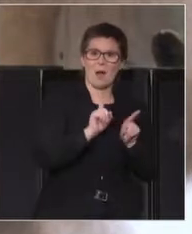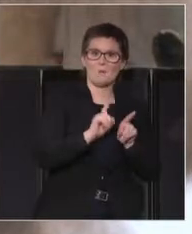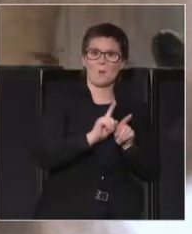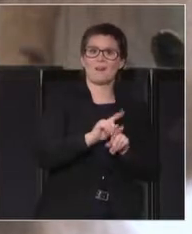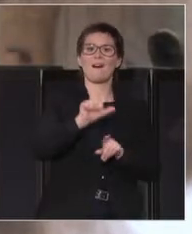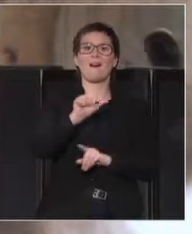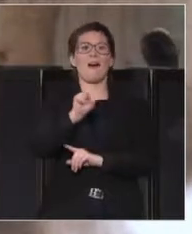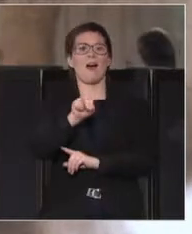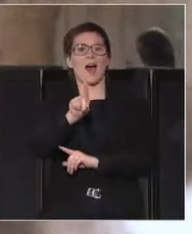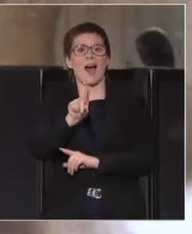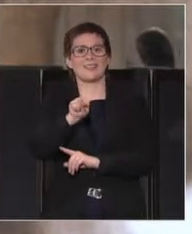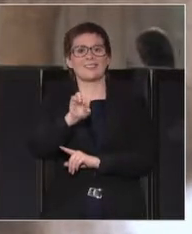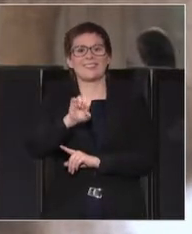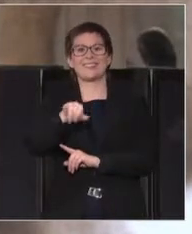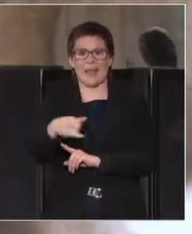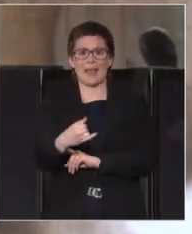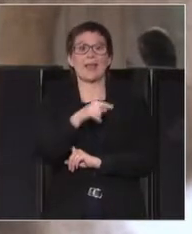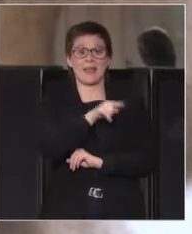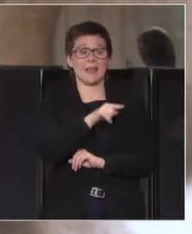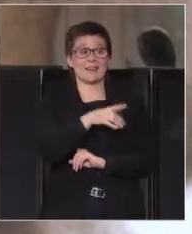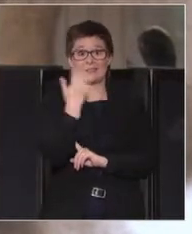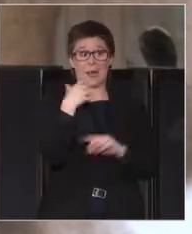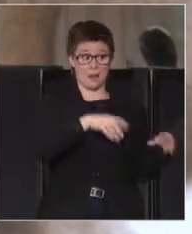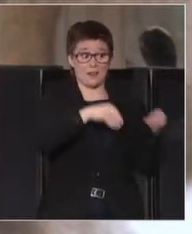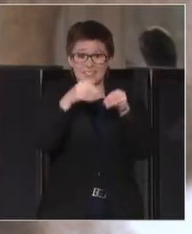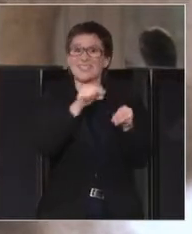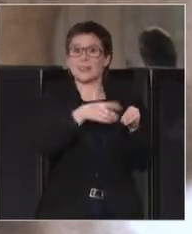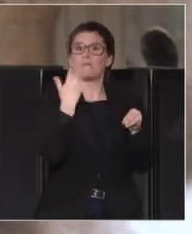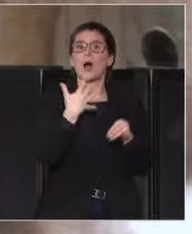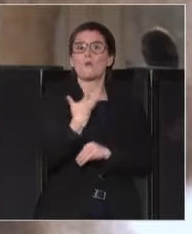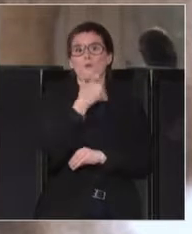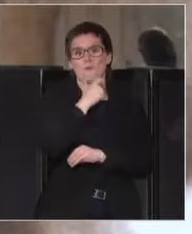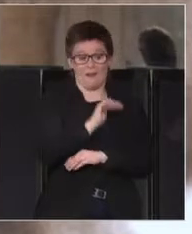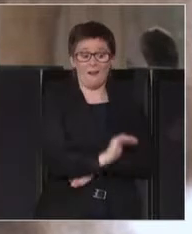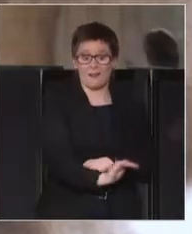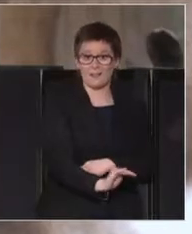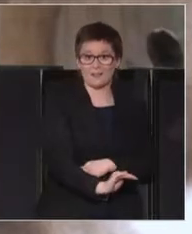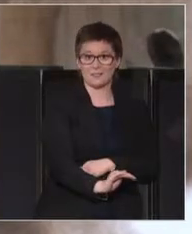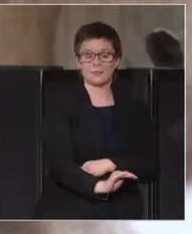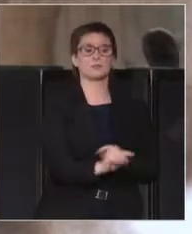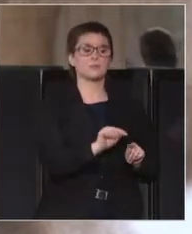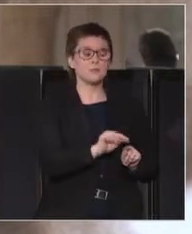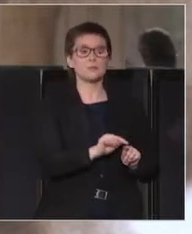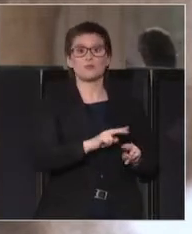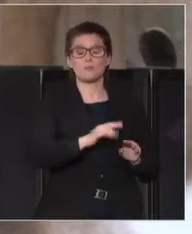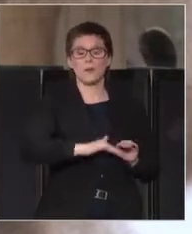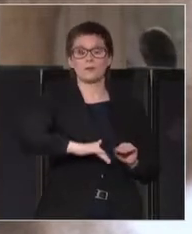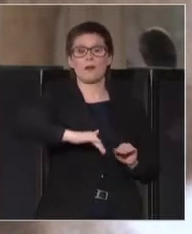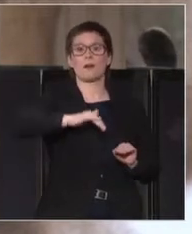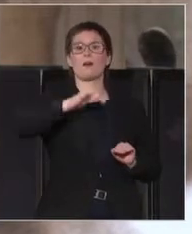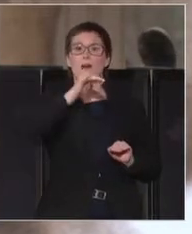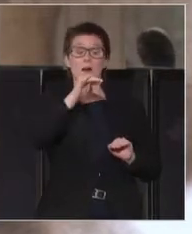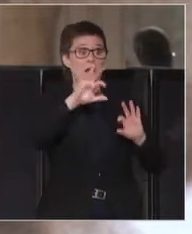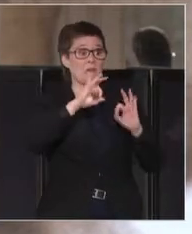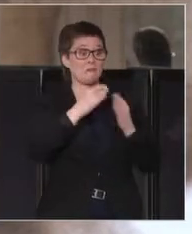zwangsweisen Aussiedlung der Familie 5 Jahre alt gewesen war, hatte später die dramatischen Ereignisse der